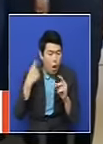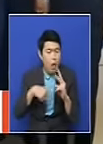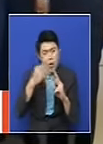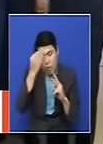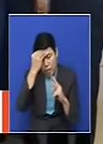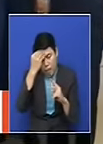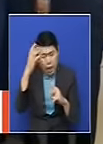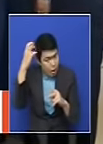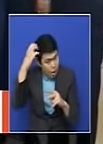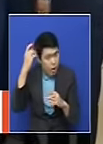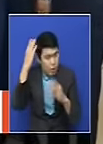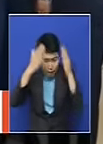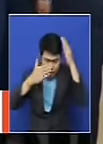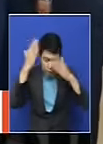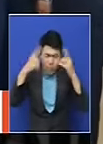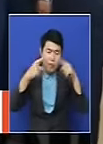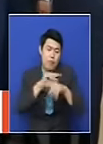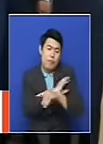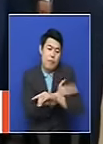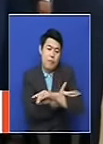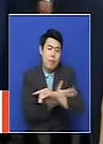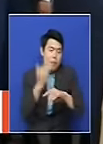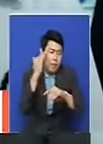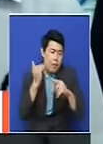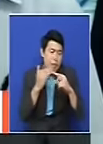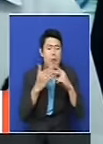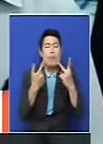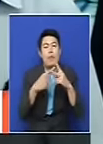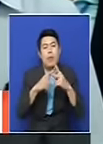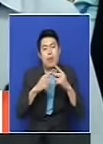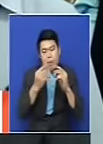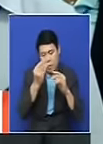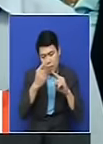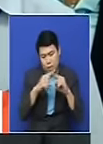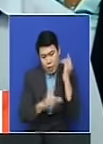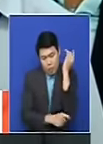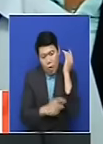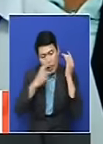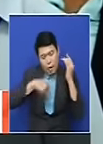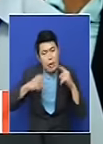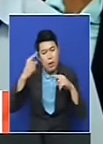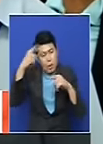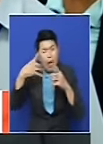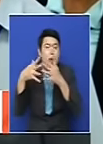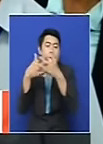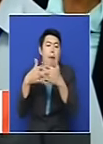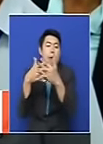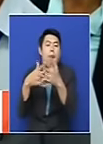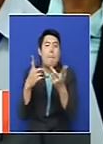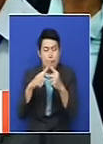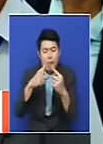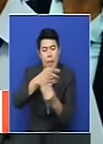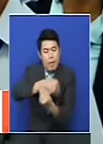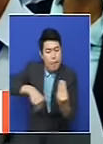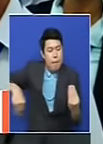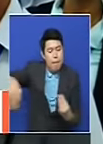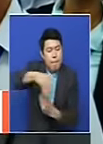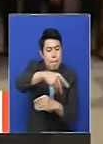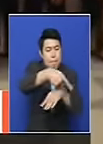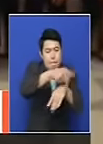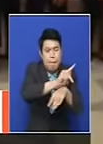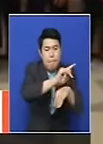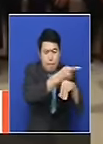าวมาเลเซียฟิลิปปินส์เกาหลีใต้สิงคโปร์รวมถึงไทยและเวียดนามสหรัฐอเมริกาโดยจะหมุนเวียนกันเป็นเจ้าภาพในการ